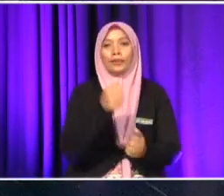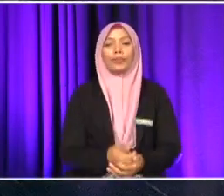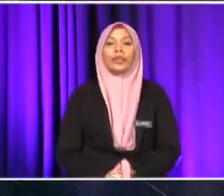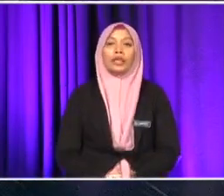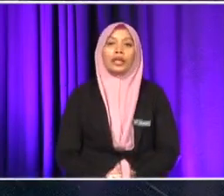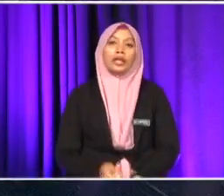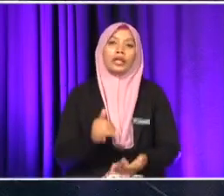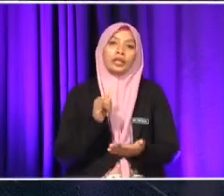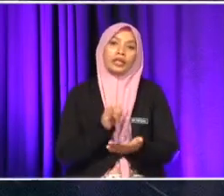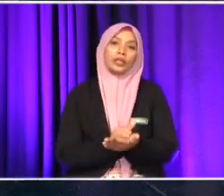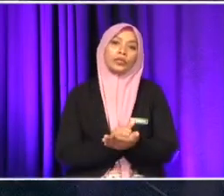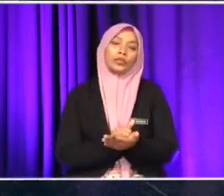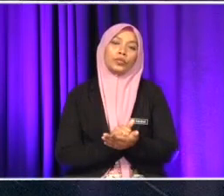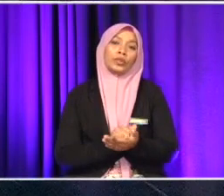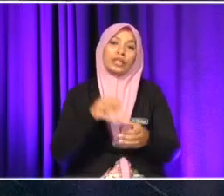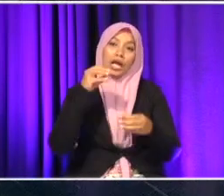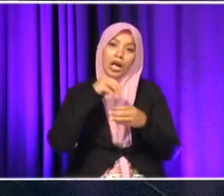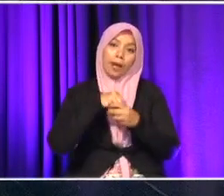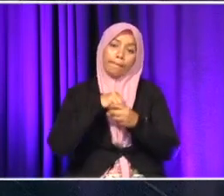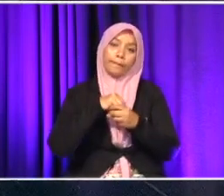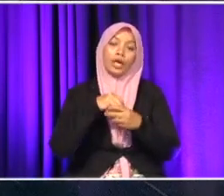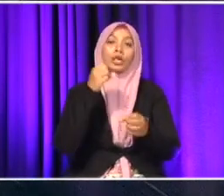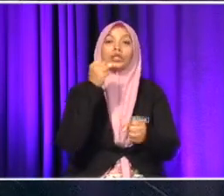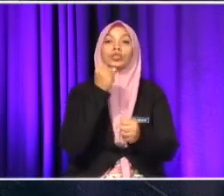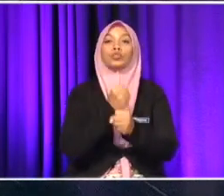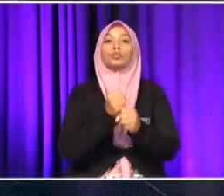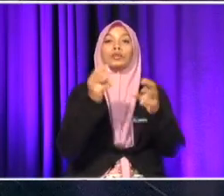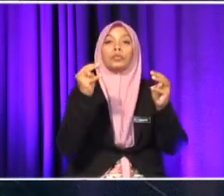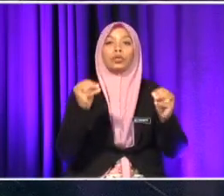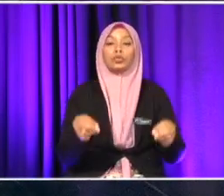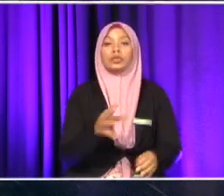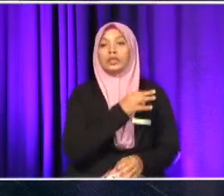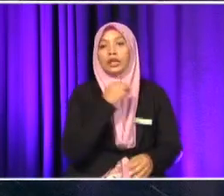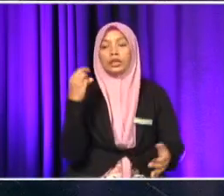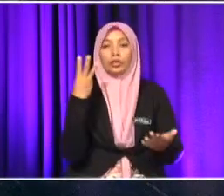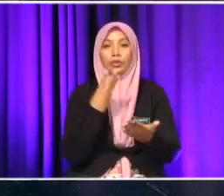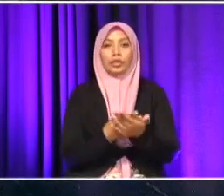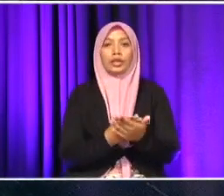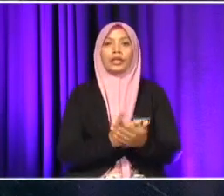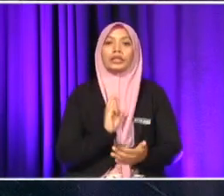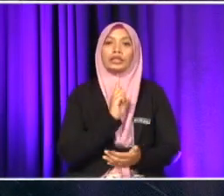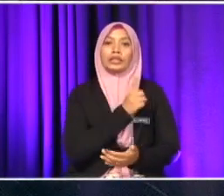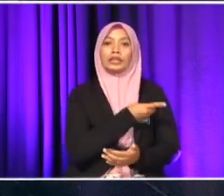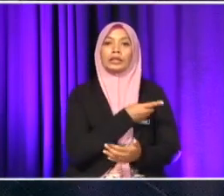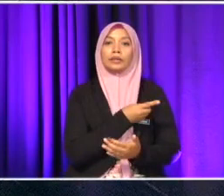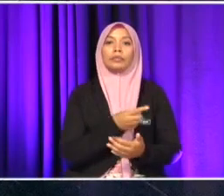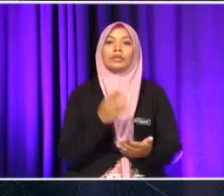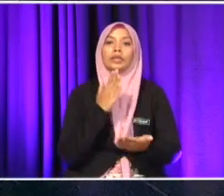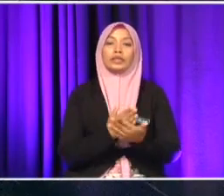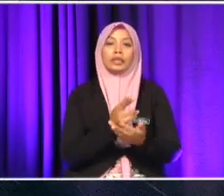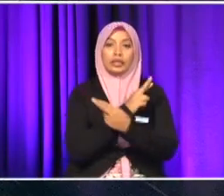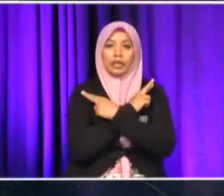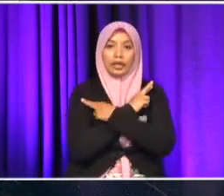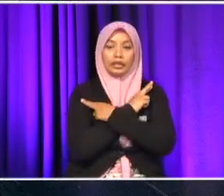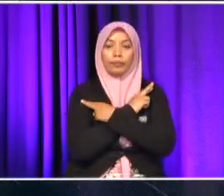itulah di dalam sumber manusia dan juga keuangan Iya baik tidak menjadi sekali lagi